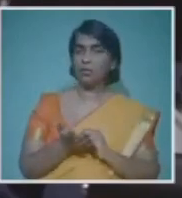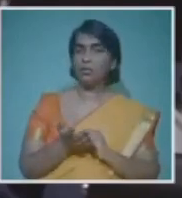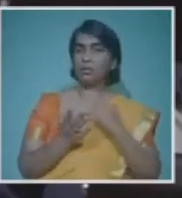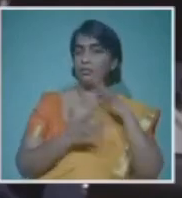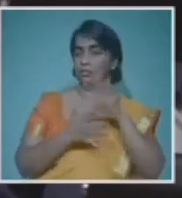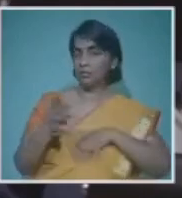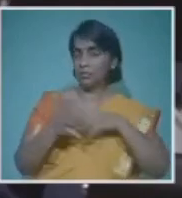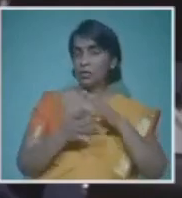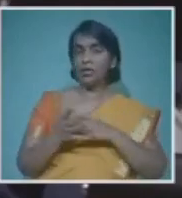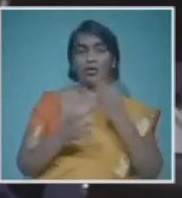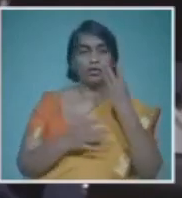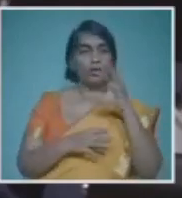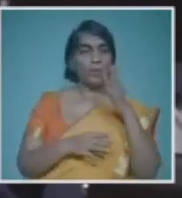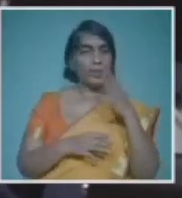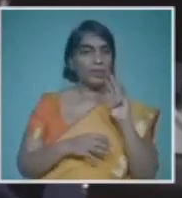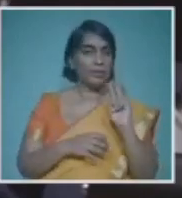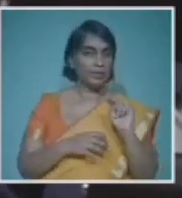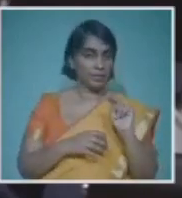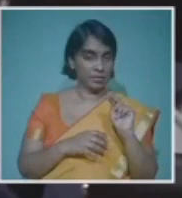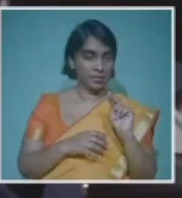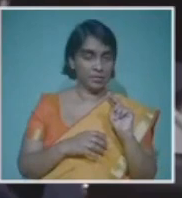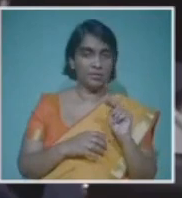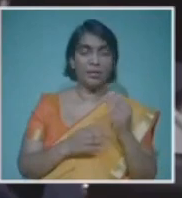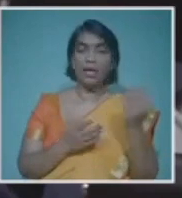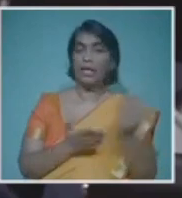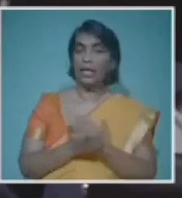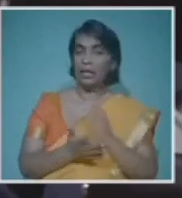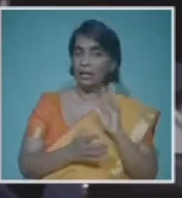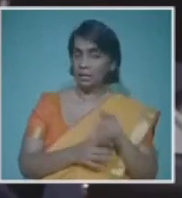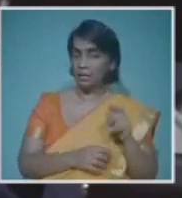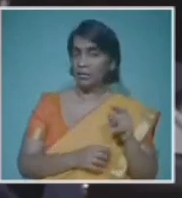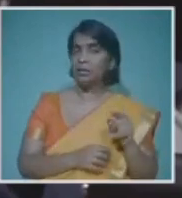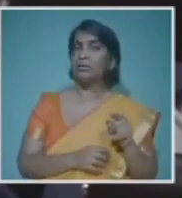ලිපිගණු 3520ක් ඉතිරිව තිබෙනවා